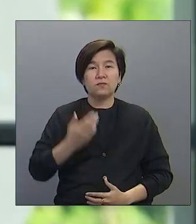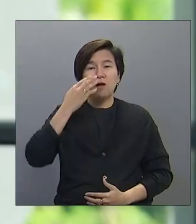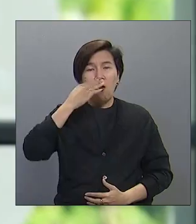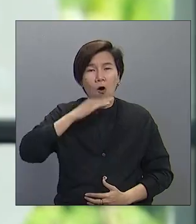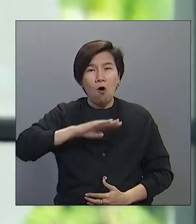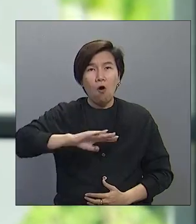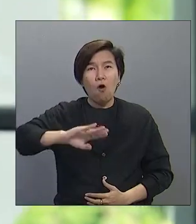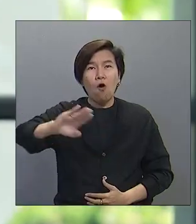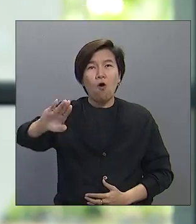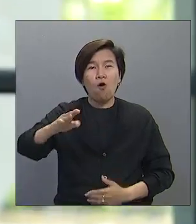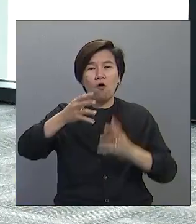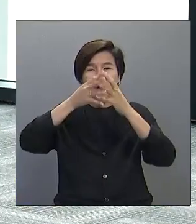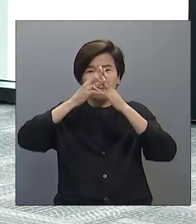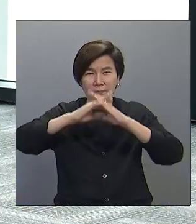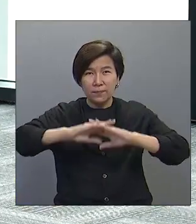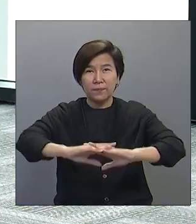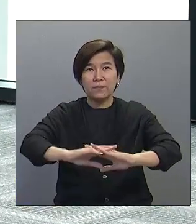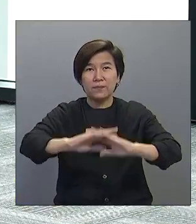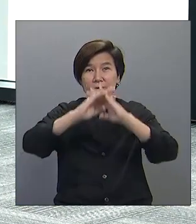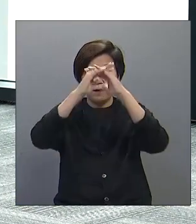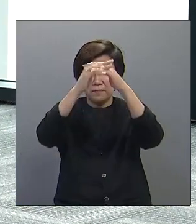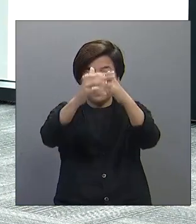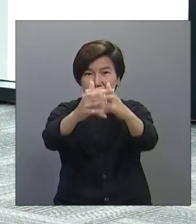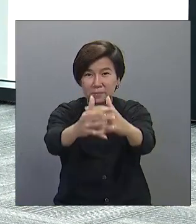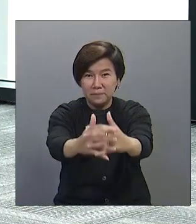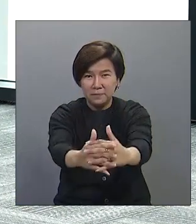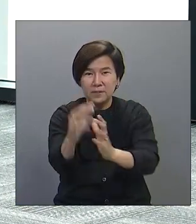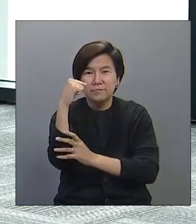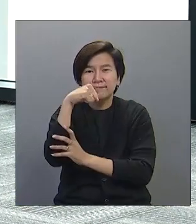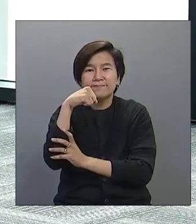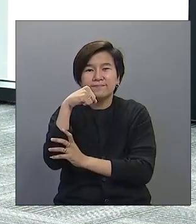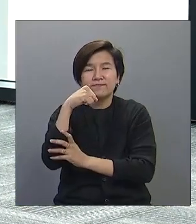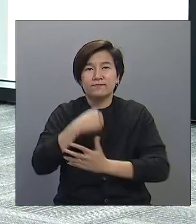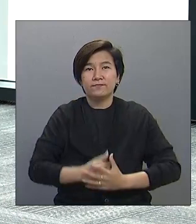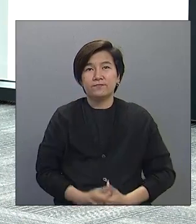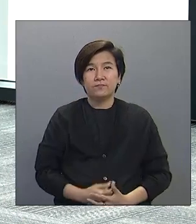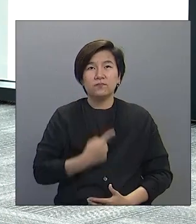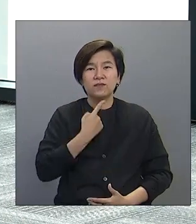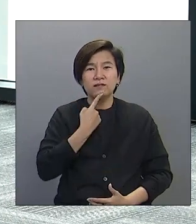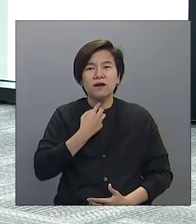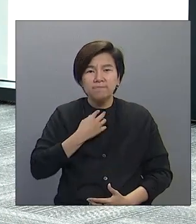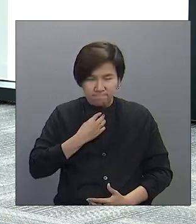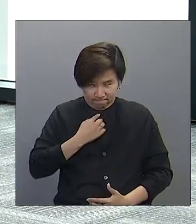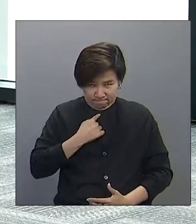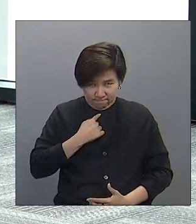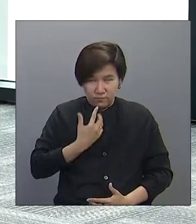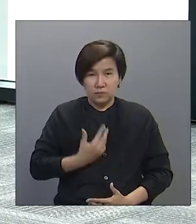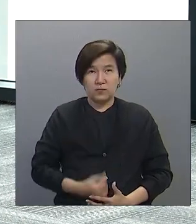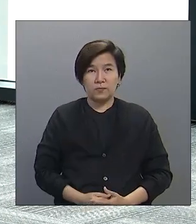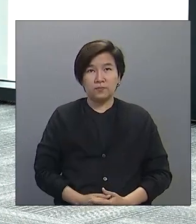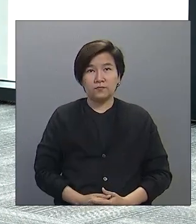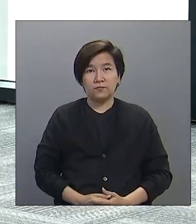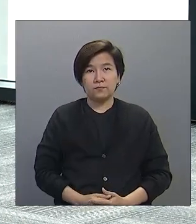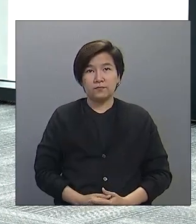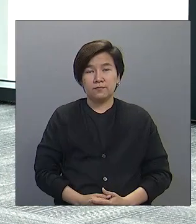หายใจออกทางปากได้โค้งหลังเยอะๆค้างชิดติดหน้าอกได้เลยค่ะเราจะทำ2ท่